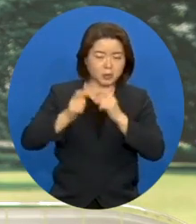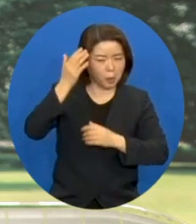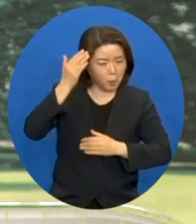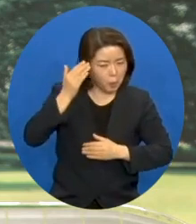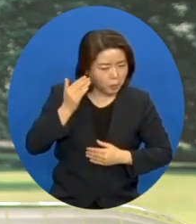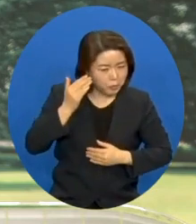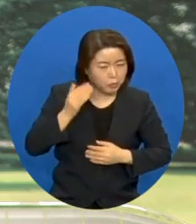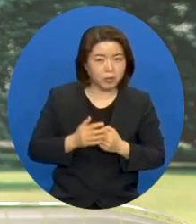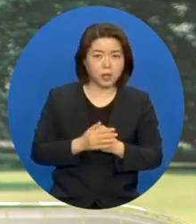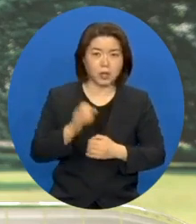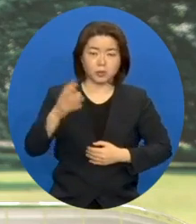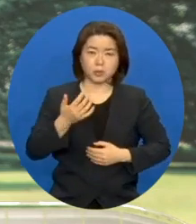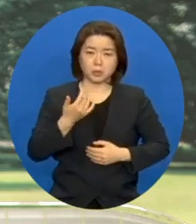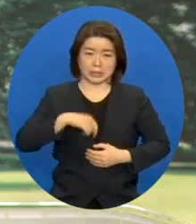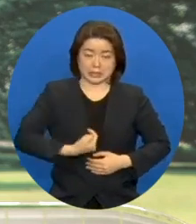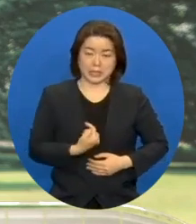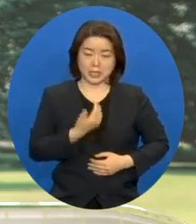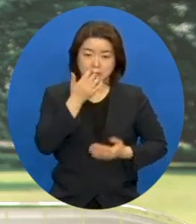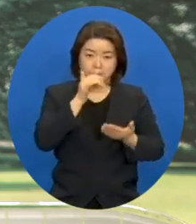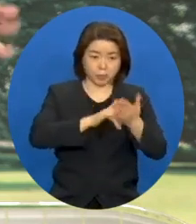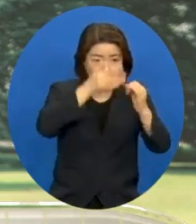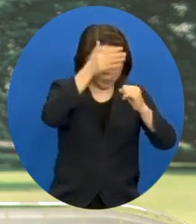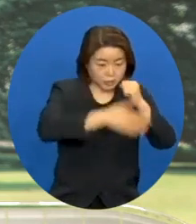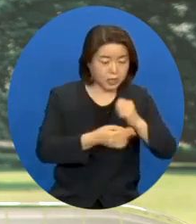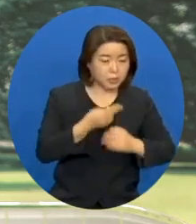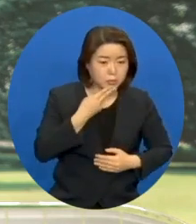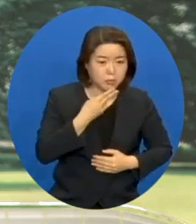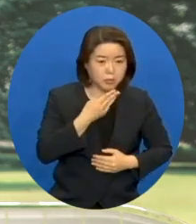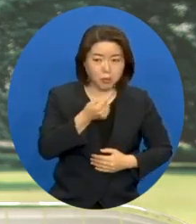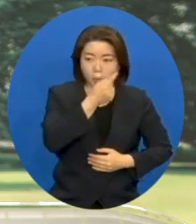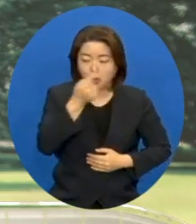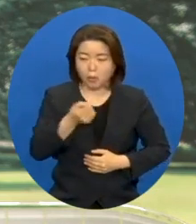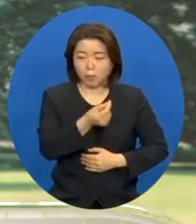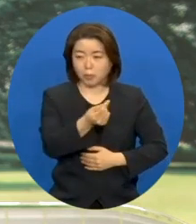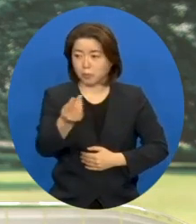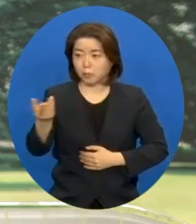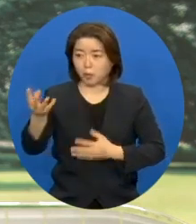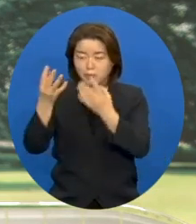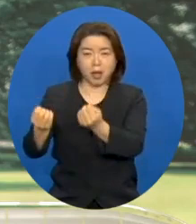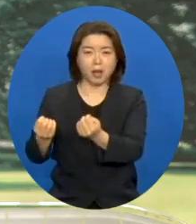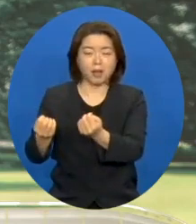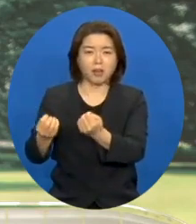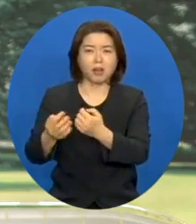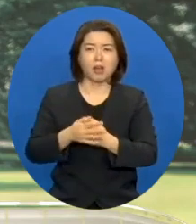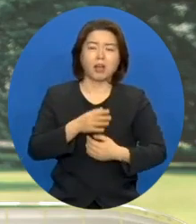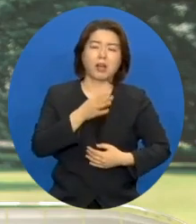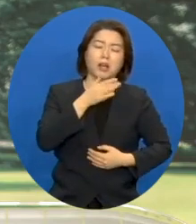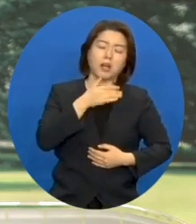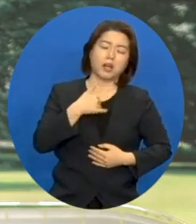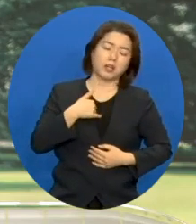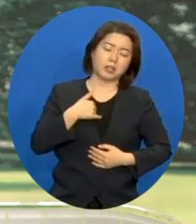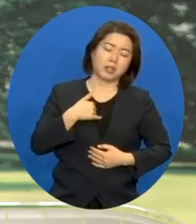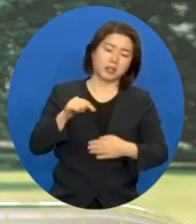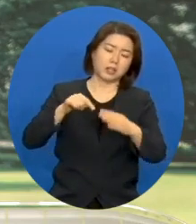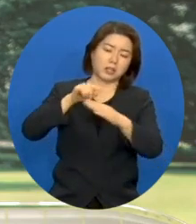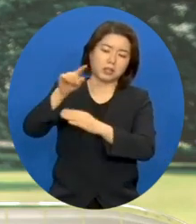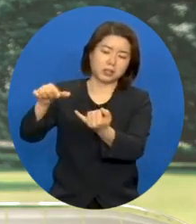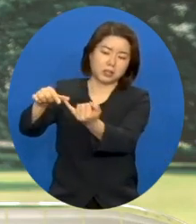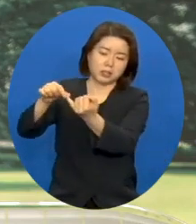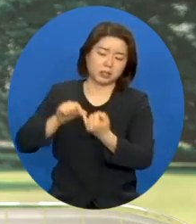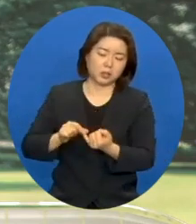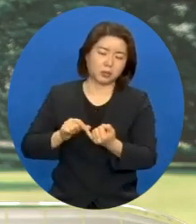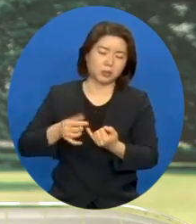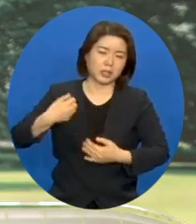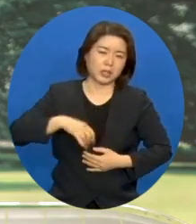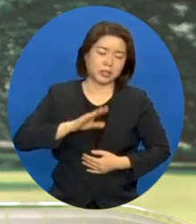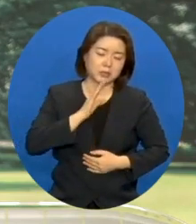그러고 보니까 자기 돌사진만 없어요. 증거가 막 계속 나오는 거예요. 아, 나는 데리고 온 아이구나. 그러니까